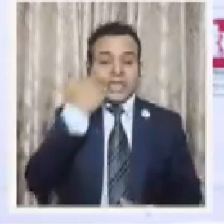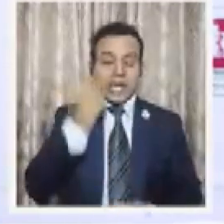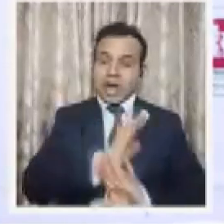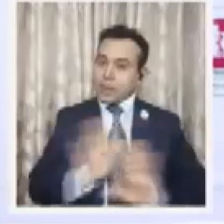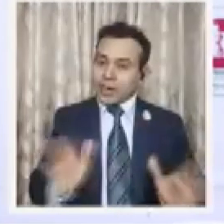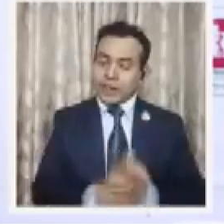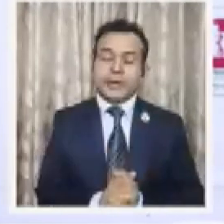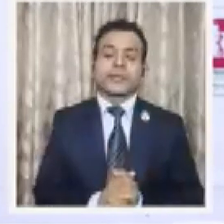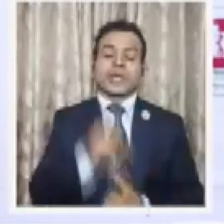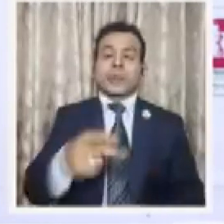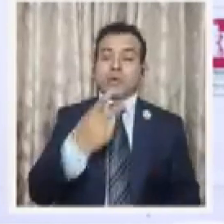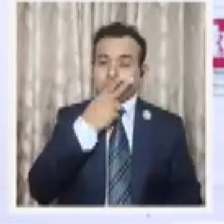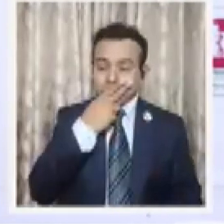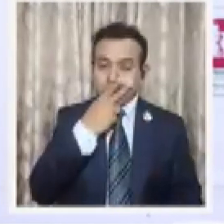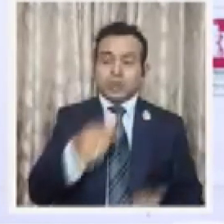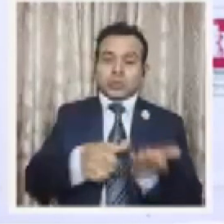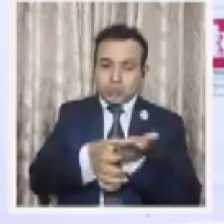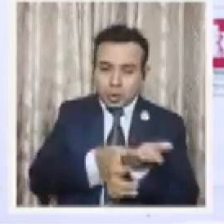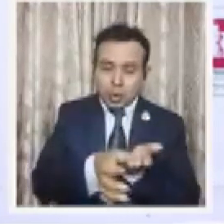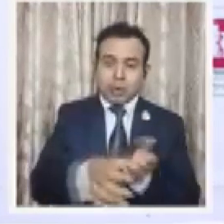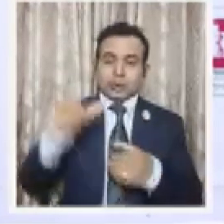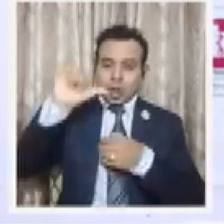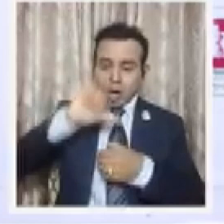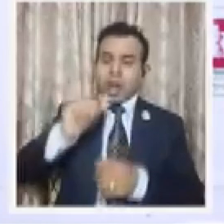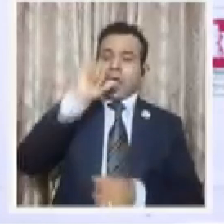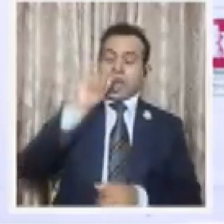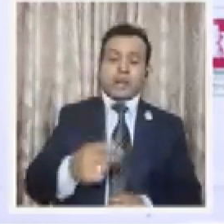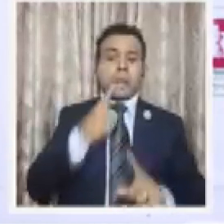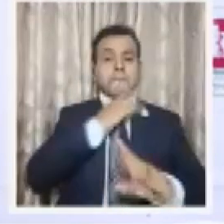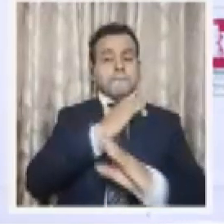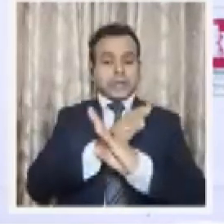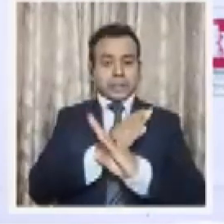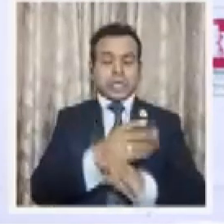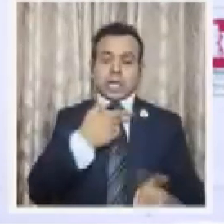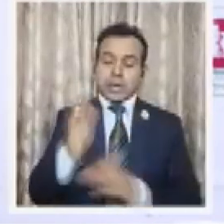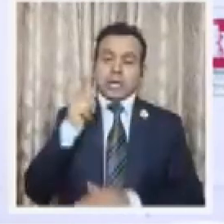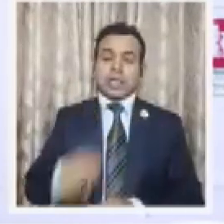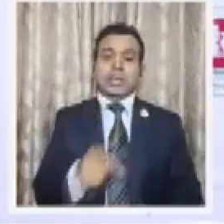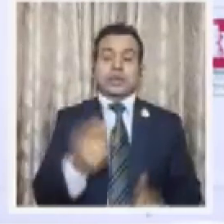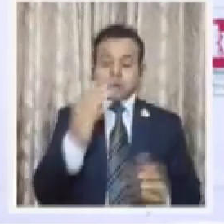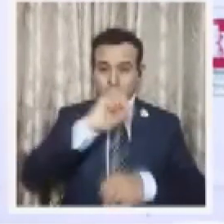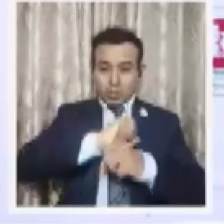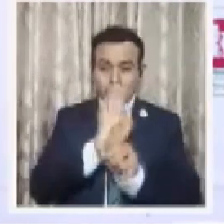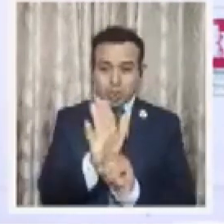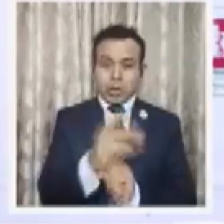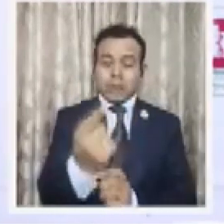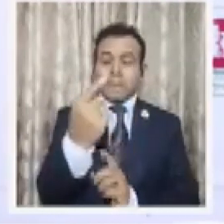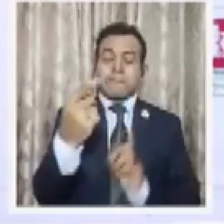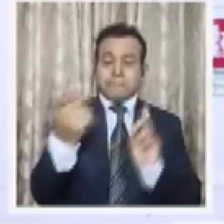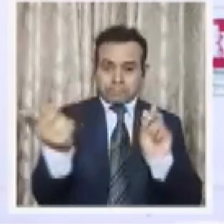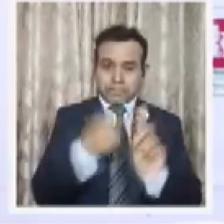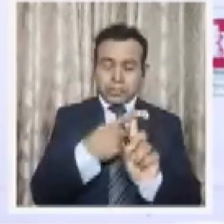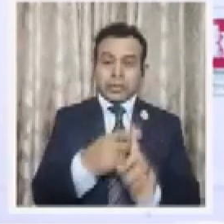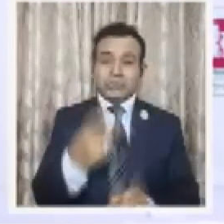সেগুলো পারতপক্ষে কম খাবেন বা এড়িয়ে চলবেন। এবং ধূমপান, যে কোনো মাদক সকল ধরনের স্বাস্থ্যের জন্য যেমন খারাপ,